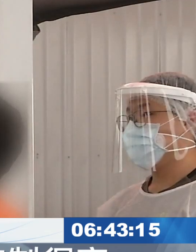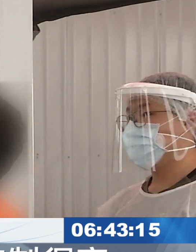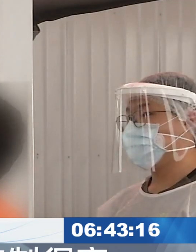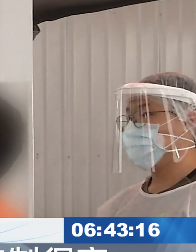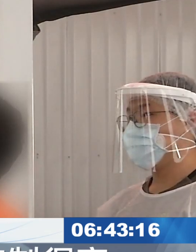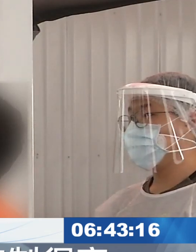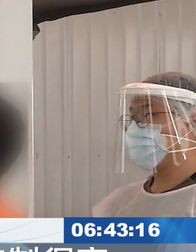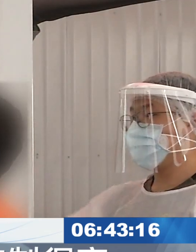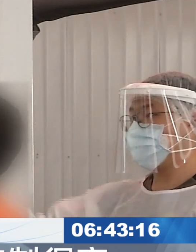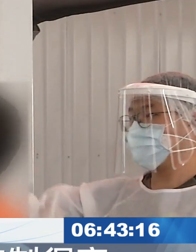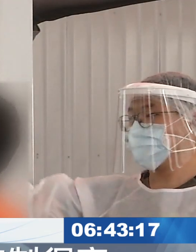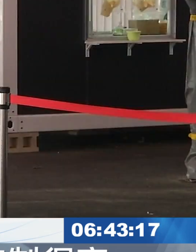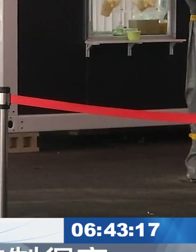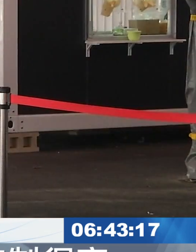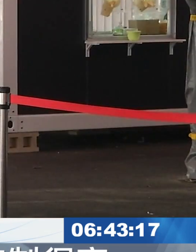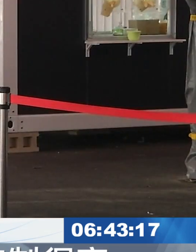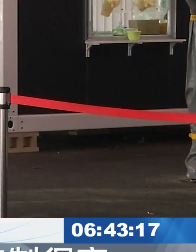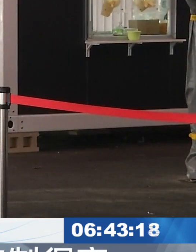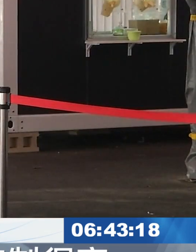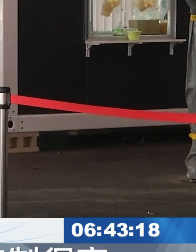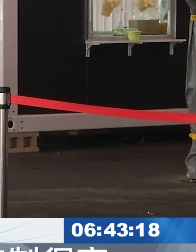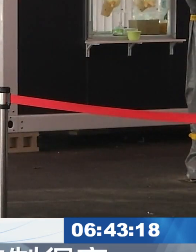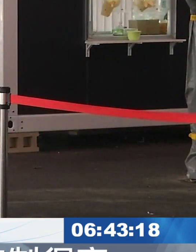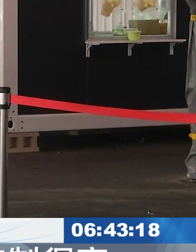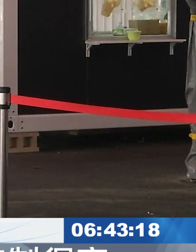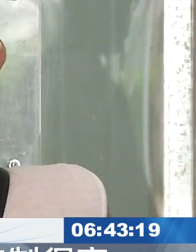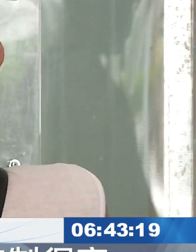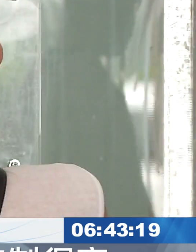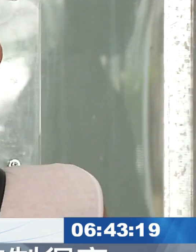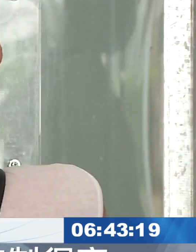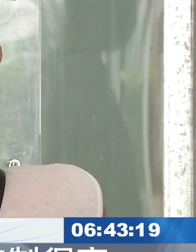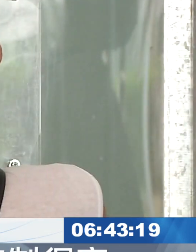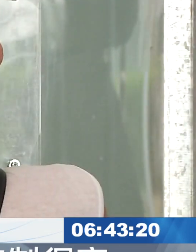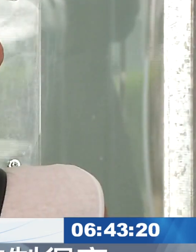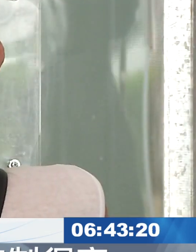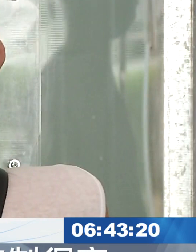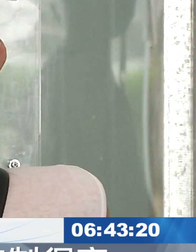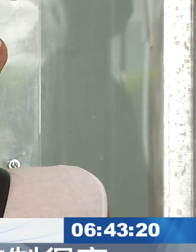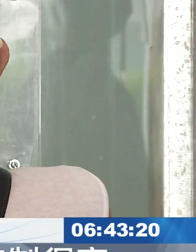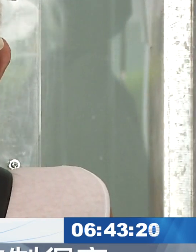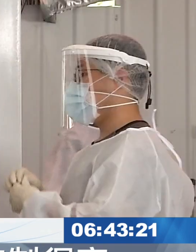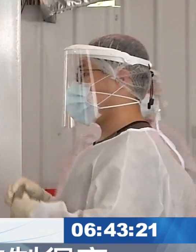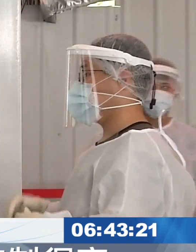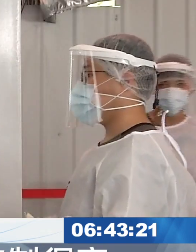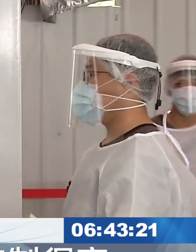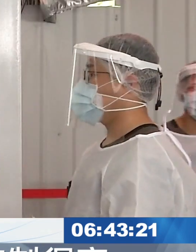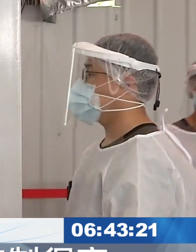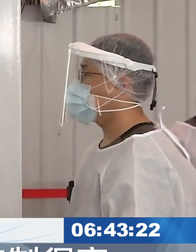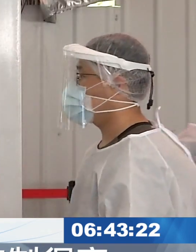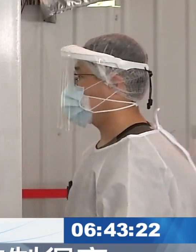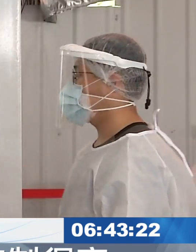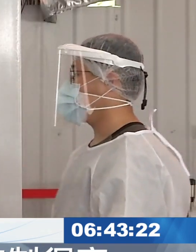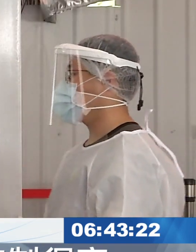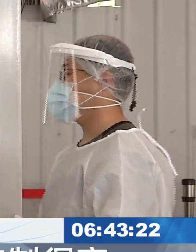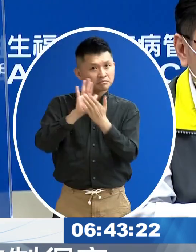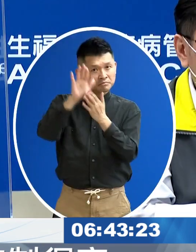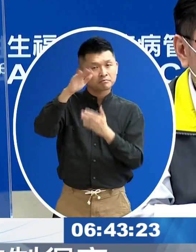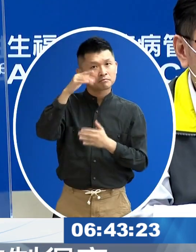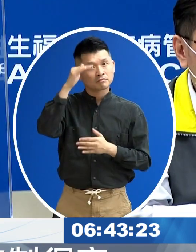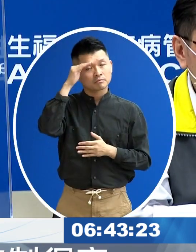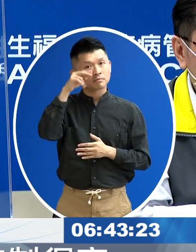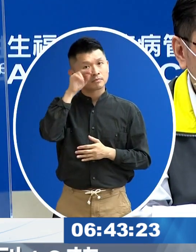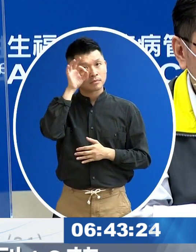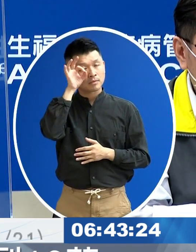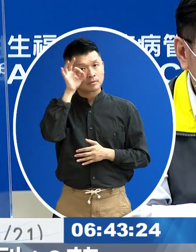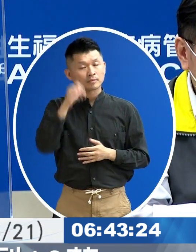案新增8万多例，指挥官陈时中认为这段时间观察疫情没有爆冲式成长，还算控制得宜。 以